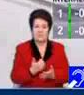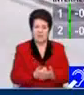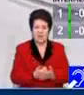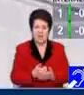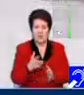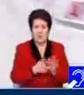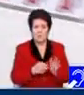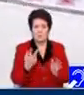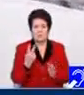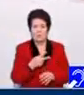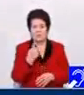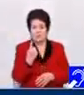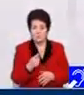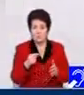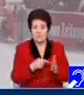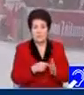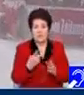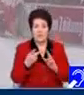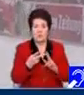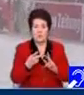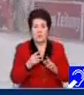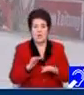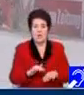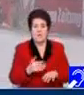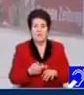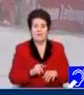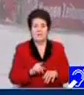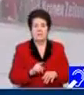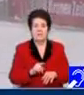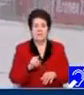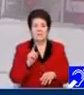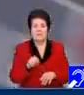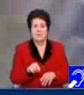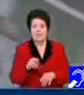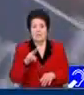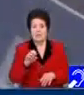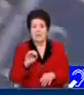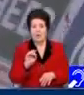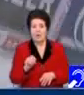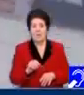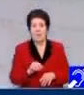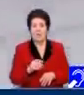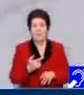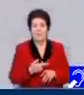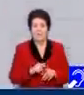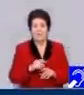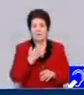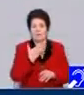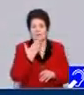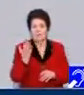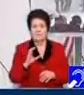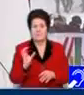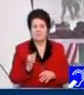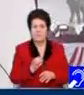de 821 de puncte față de a doua clasată Wendy Holdner. În slalomul de la Flachau, austriecii s-au mulțumit cu locul secund, obținut